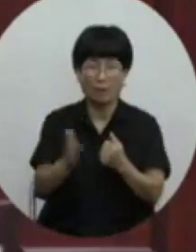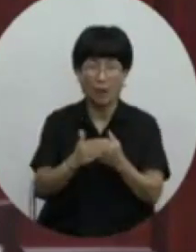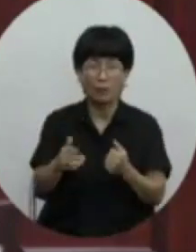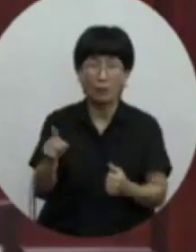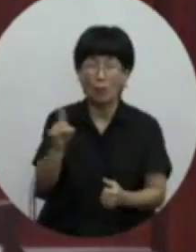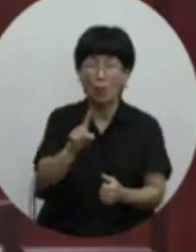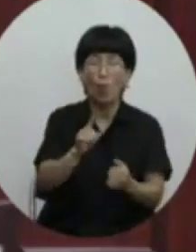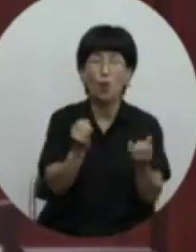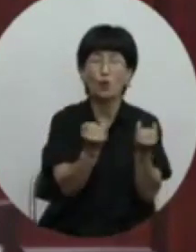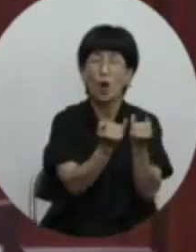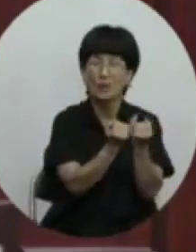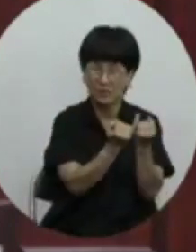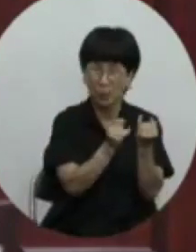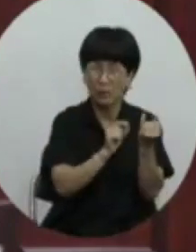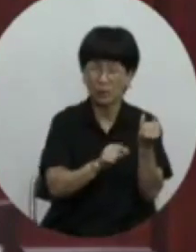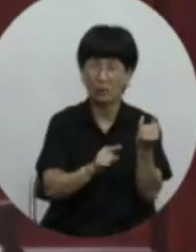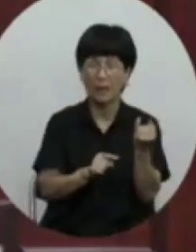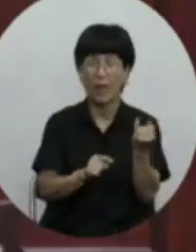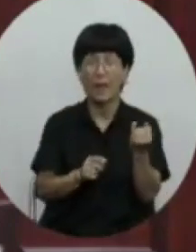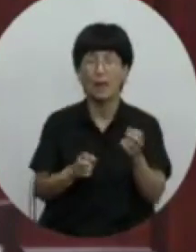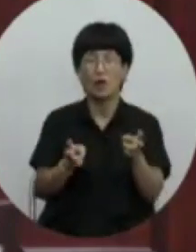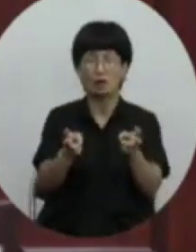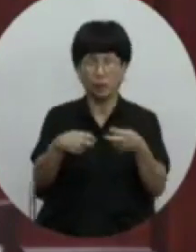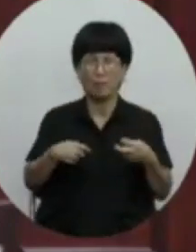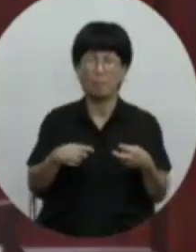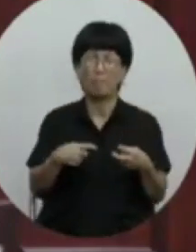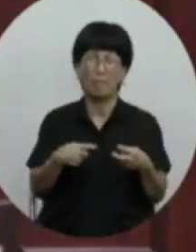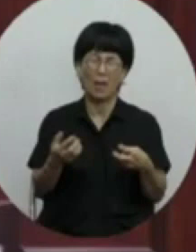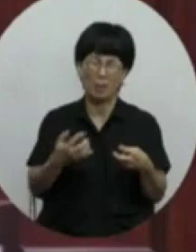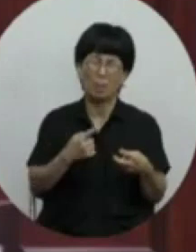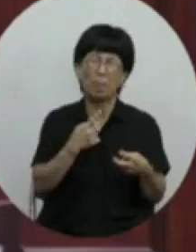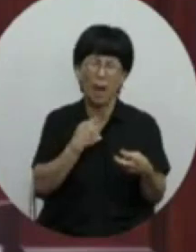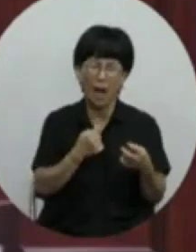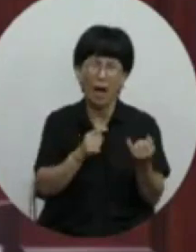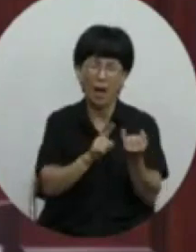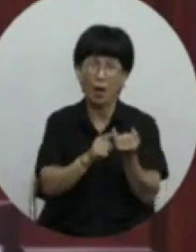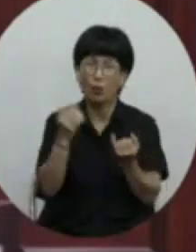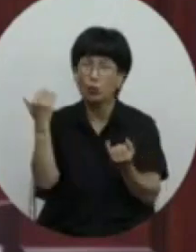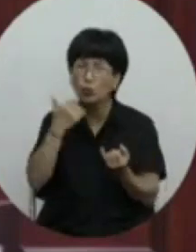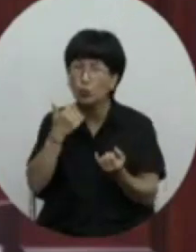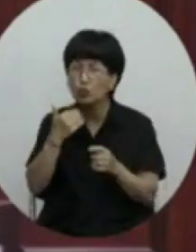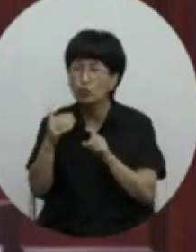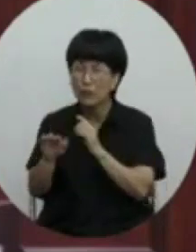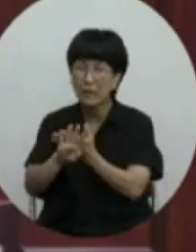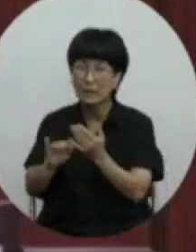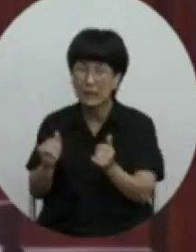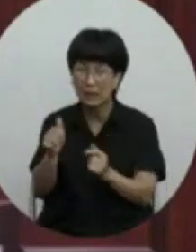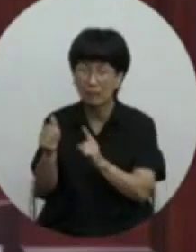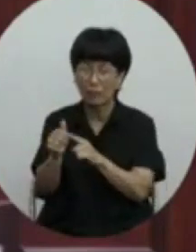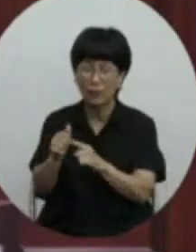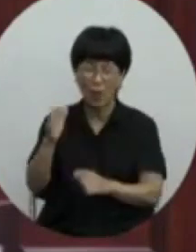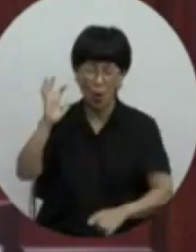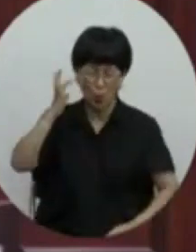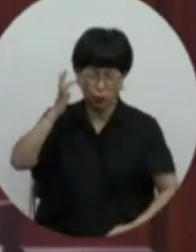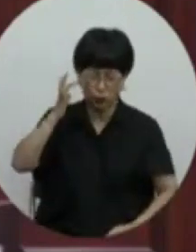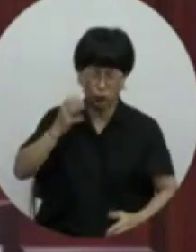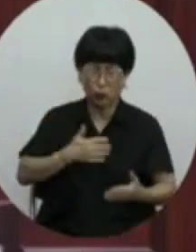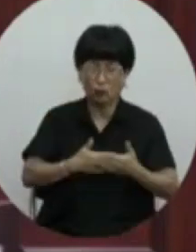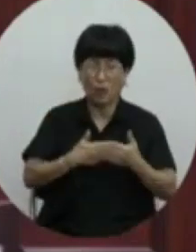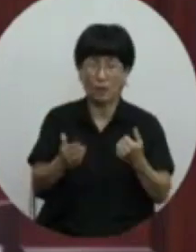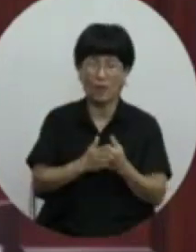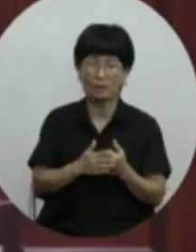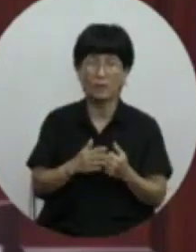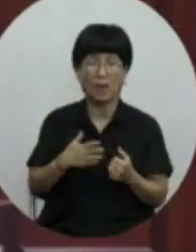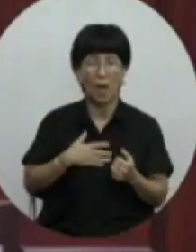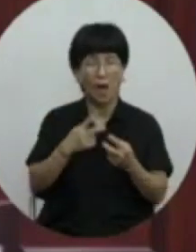여직원은 유산의 아픔을 겪었고 어떤 직원은 소음과 진동으로 인하여 불안하고